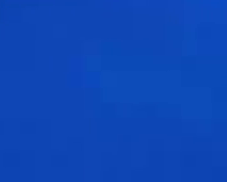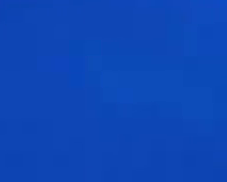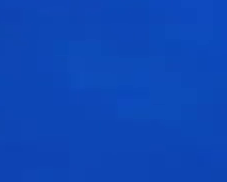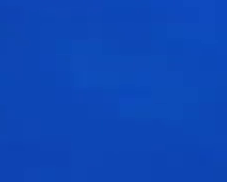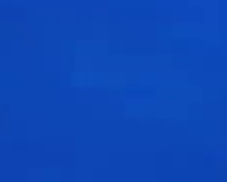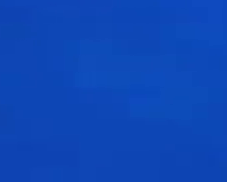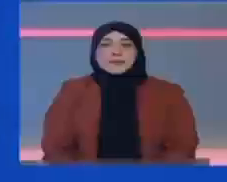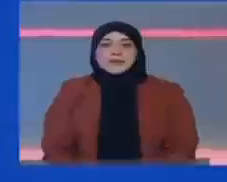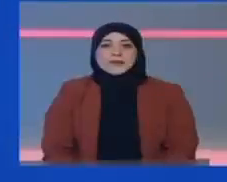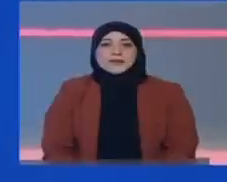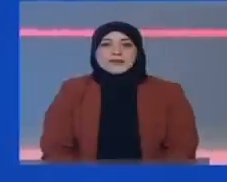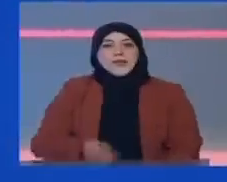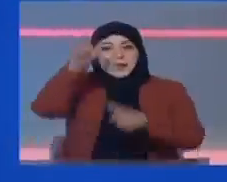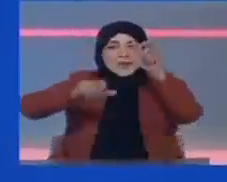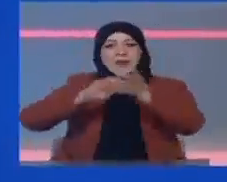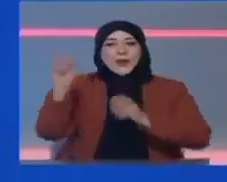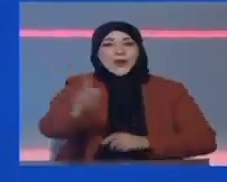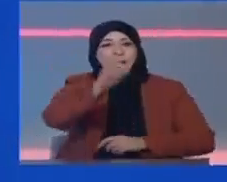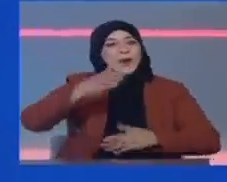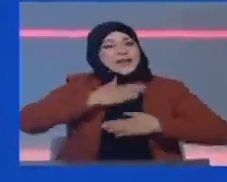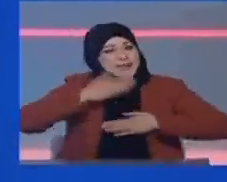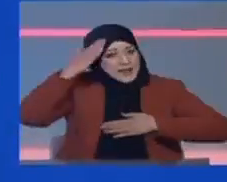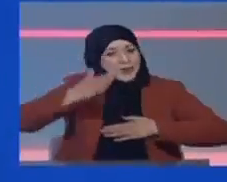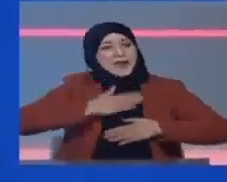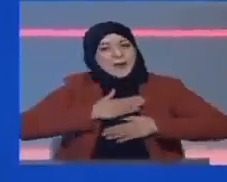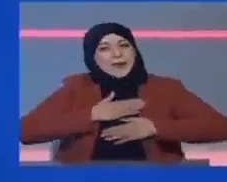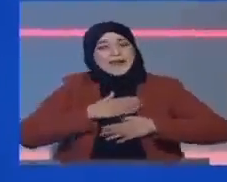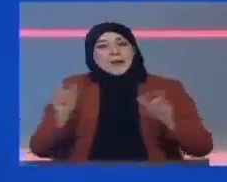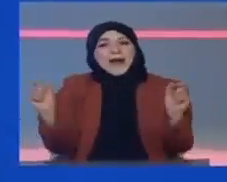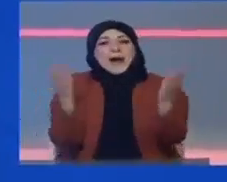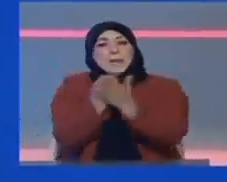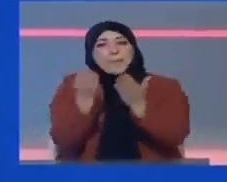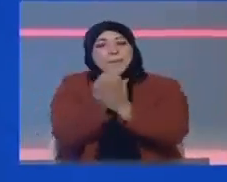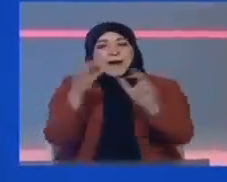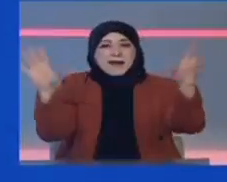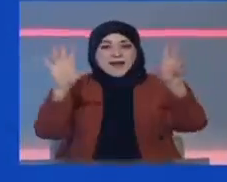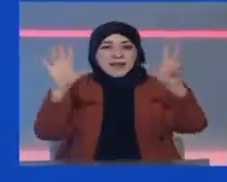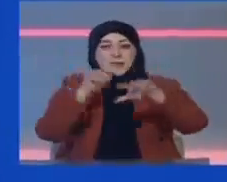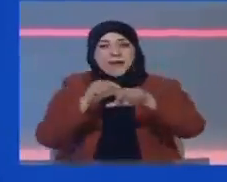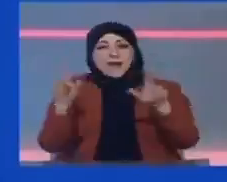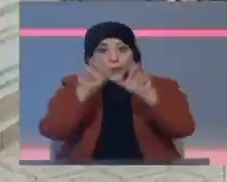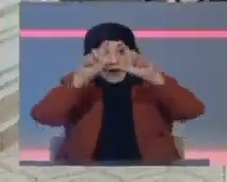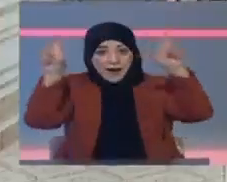مشاهدينا الكرام السلام عليكم واهلا بكم الى نشره الثامنه للاخبار ونستهلها بالعناوين